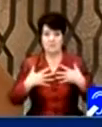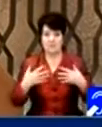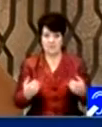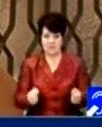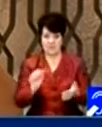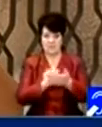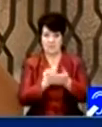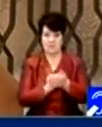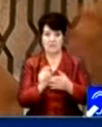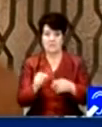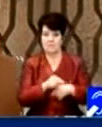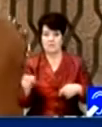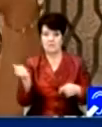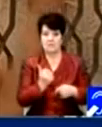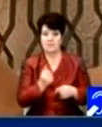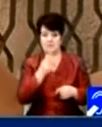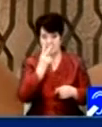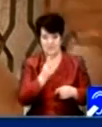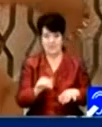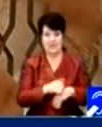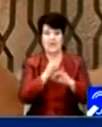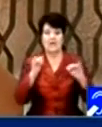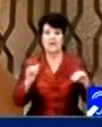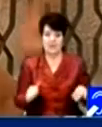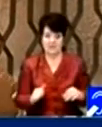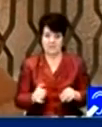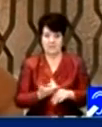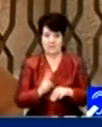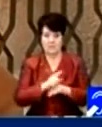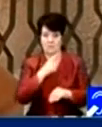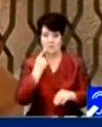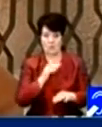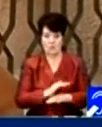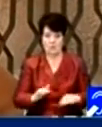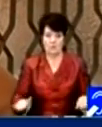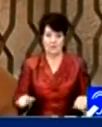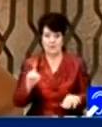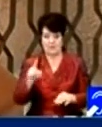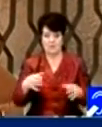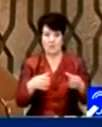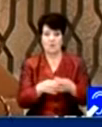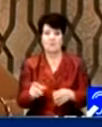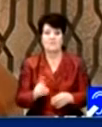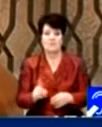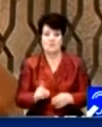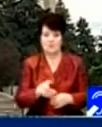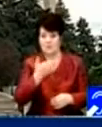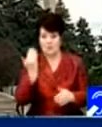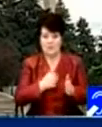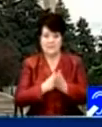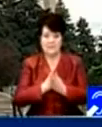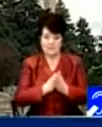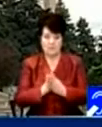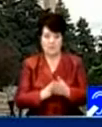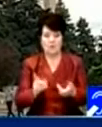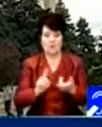publica peste o săptămână. O să vedem că ele cresc și cresc foarte mult în momentul în care copiii revin în colectivitate. De ce? Pentru că nu avem săpun. Contactați